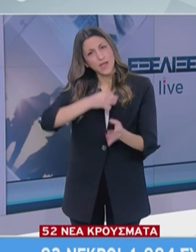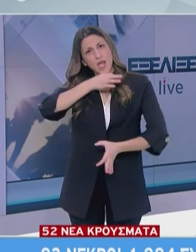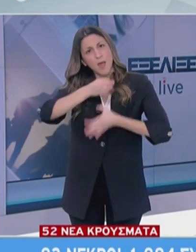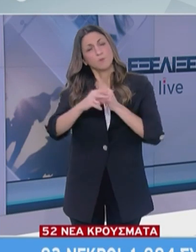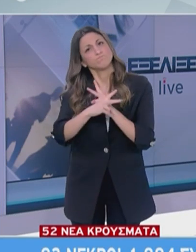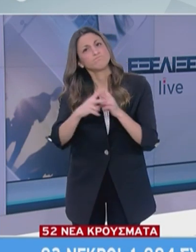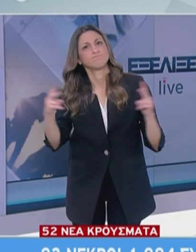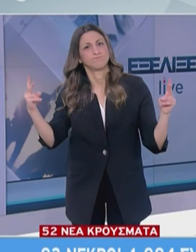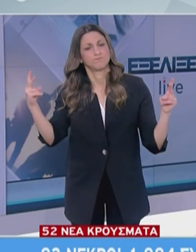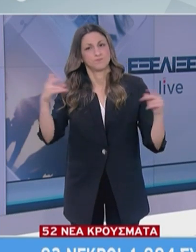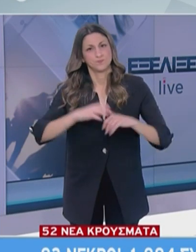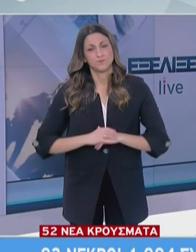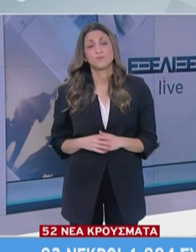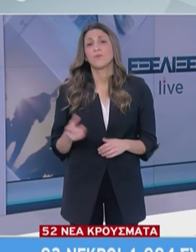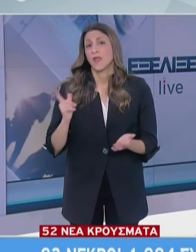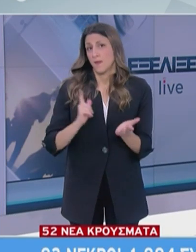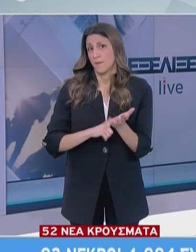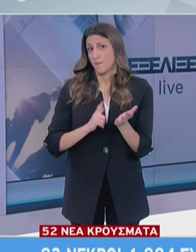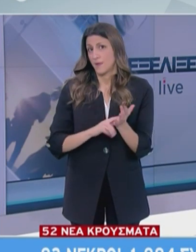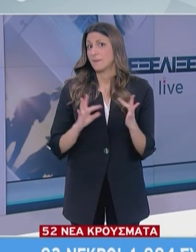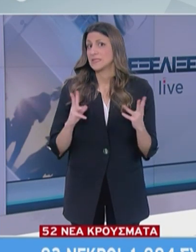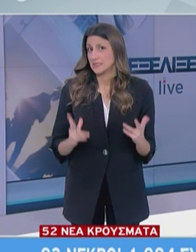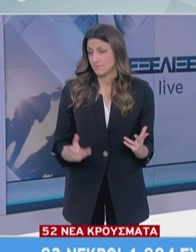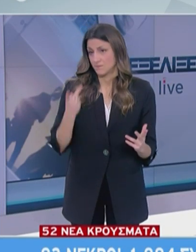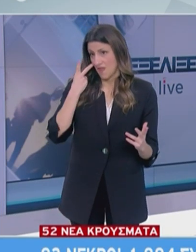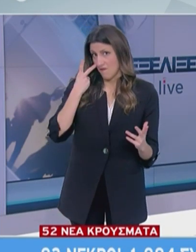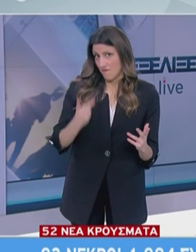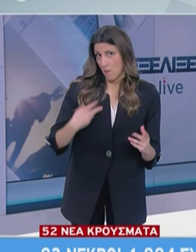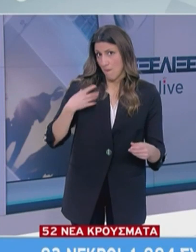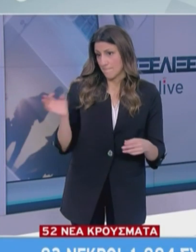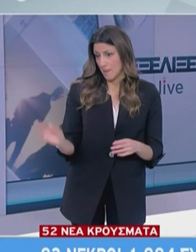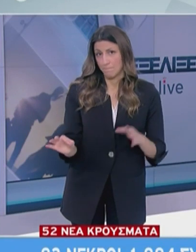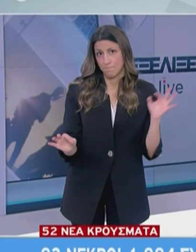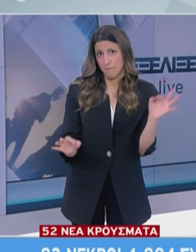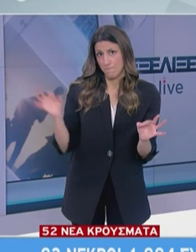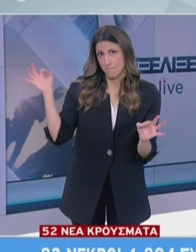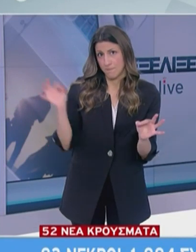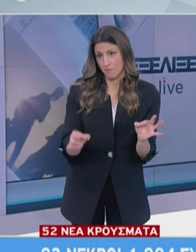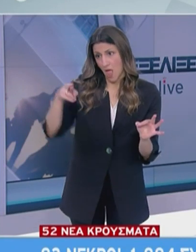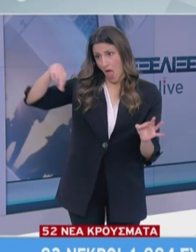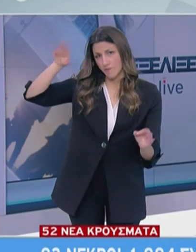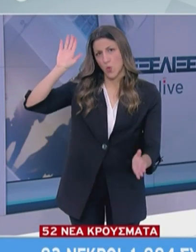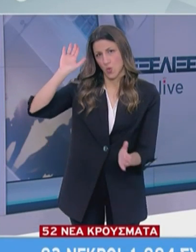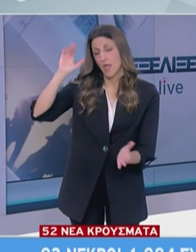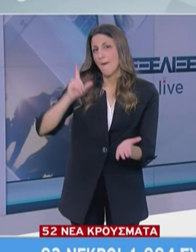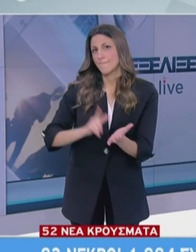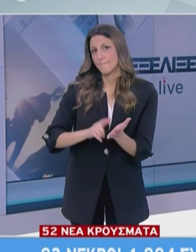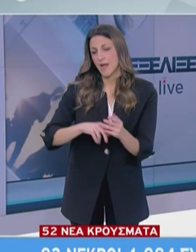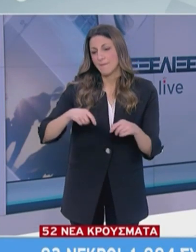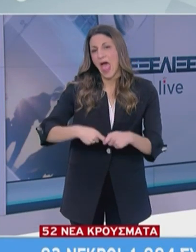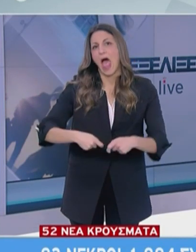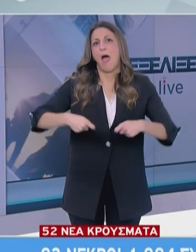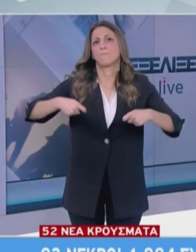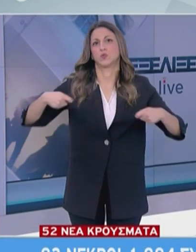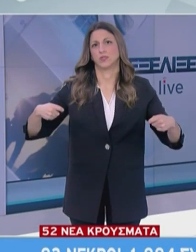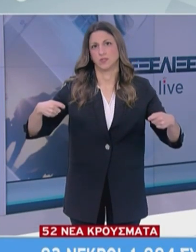οποίο συνεργαζόμαστε. Παραμένουμε στη φάση του μετριασμού με την εφαρμογή των μέτρων της φυσικής απόστασης και της κοινωνικής απομάκρυνσης.